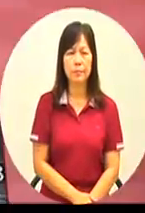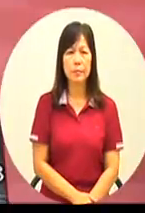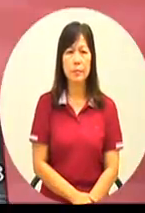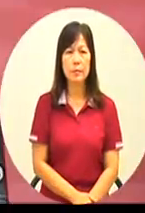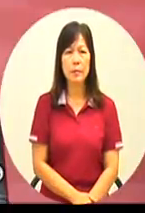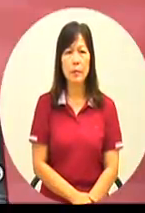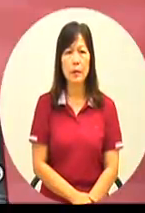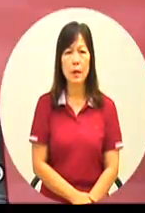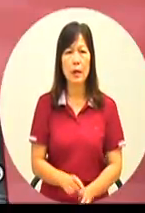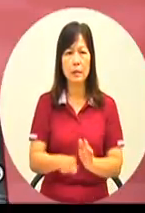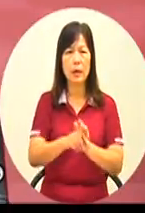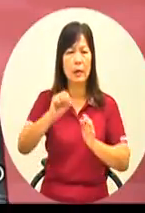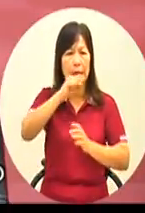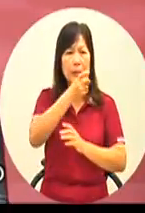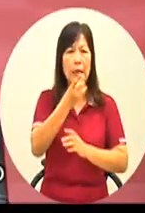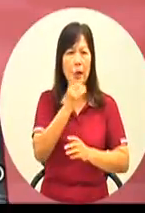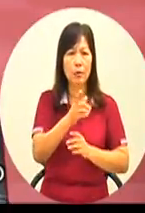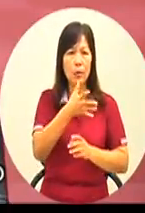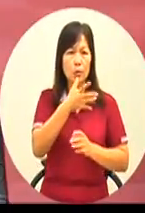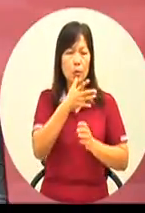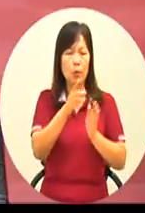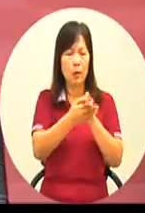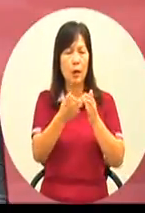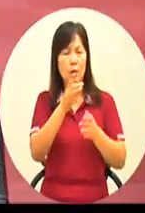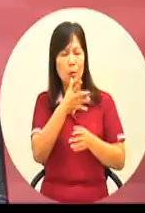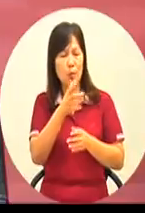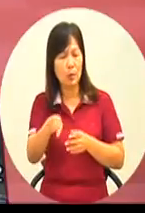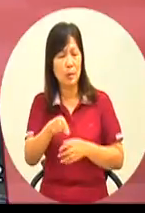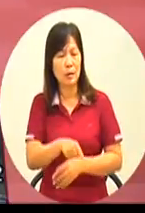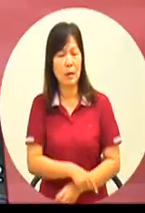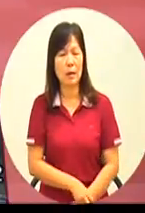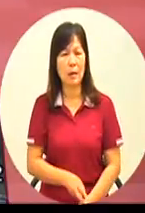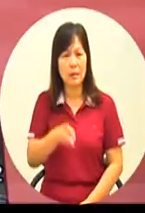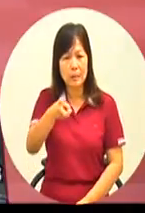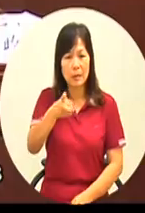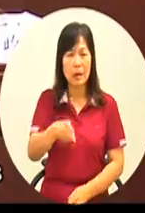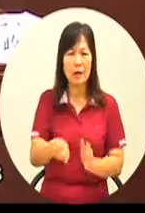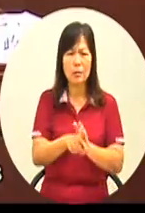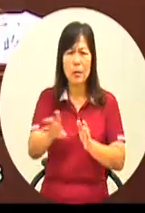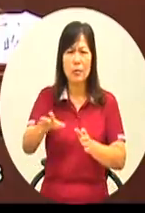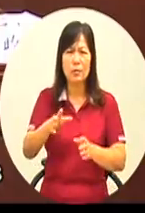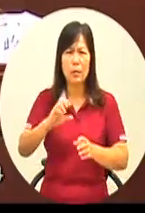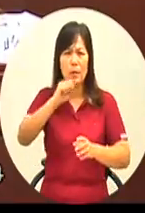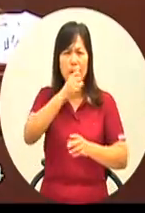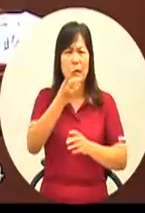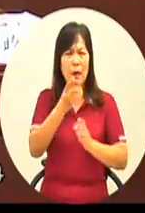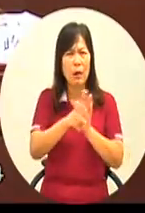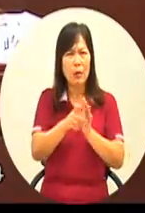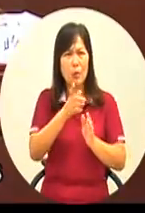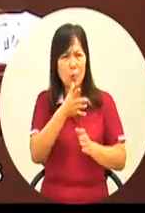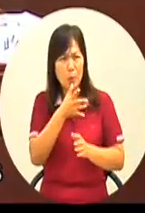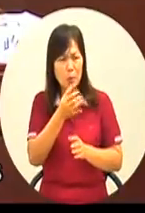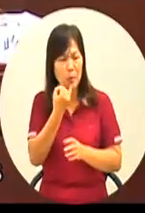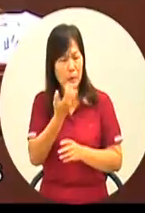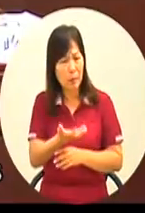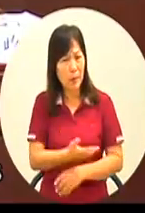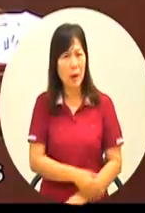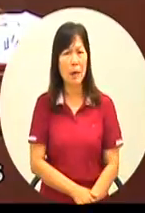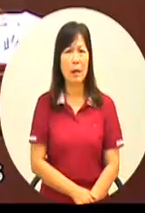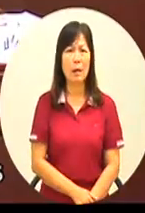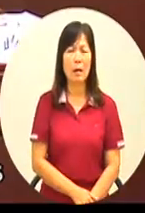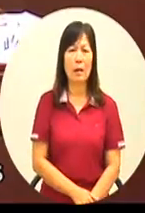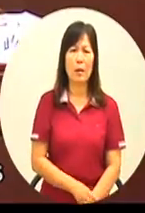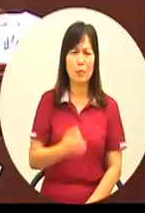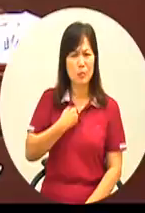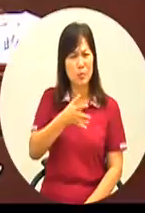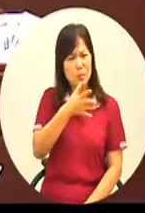请你用台语念图博安尼。 我想这个不是用， 你念没出来不？ 跟议员报告，这个就跟我们 在，是不